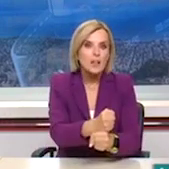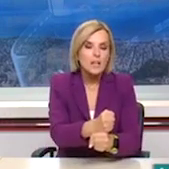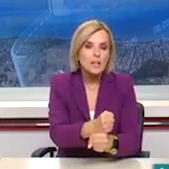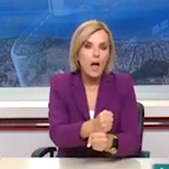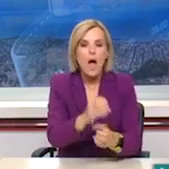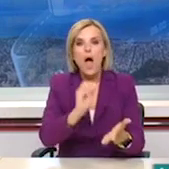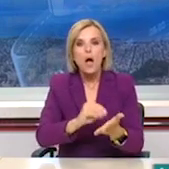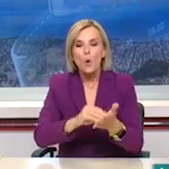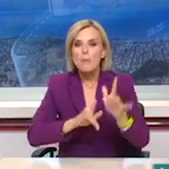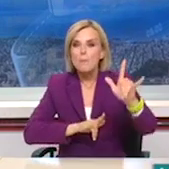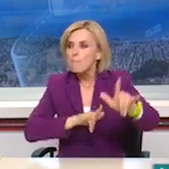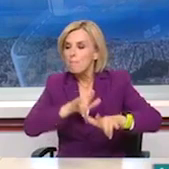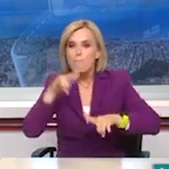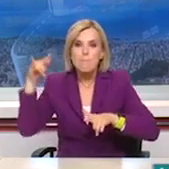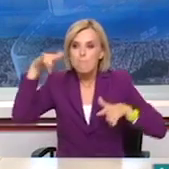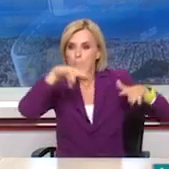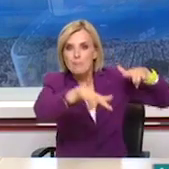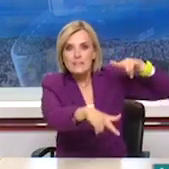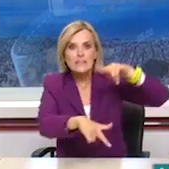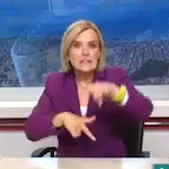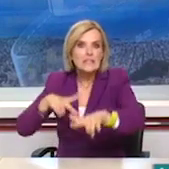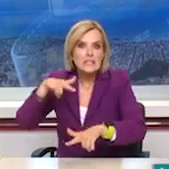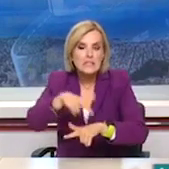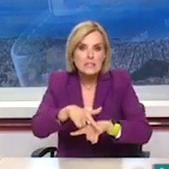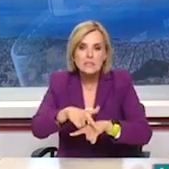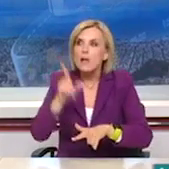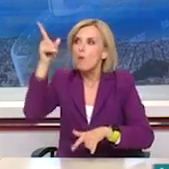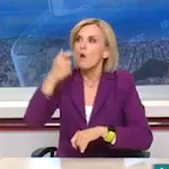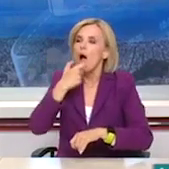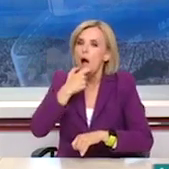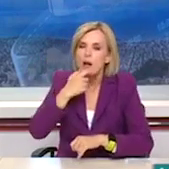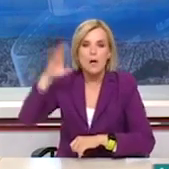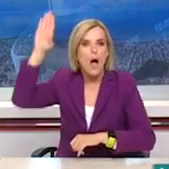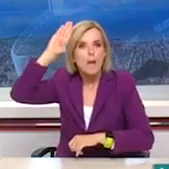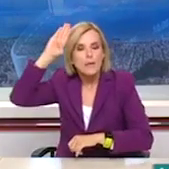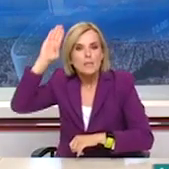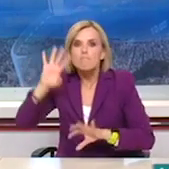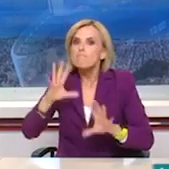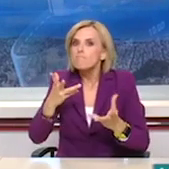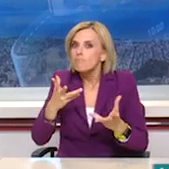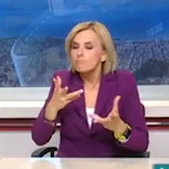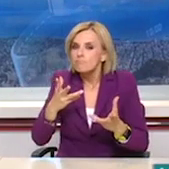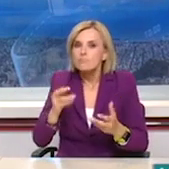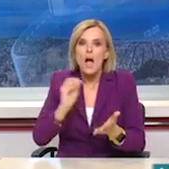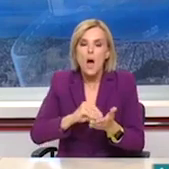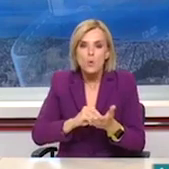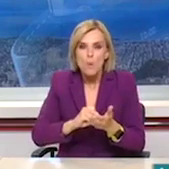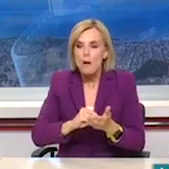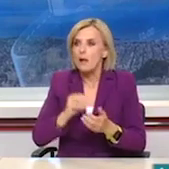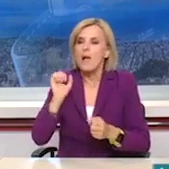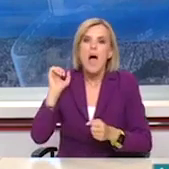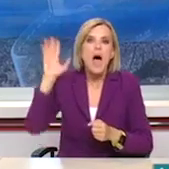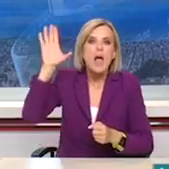πτήσεις? Και τι αναμένεται για αυτές με μεγάλο αριθμό κρουσμάτων όπως η Βρετανία ή οι Ηνωμένες Πολιτείες Αμερικής? Τελικά το άνοιγμα στον εξωτερικό